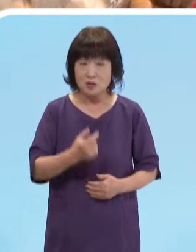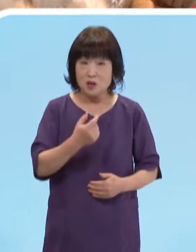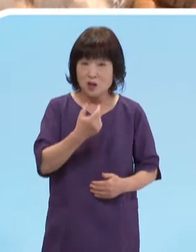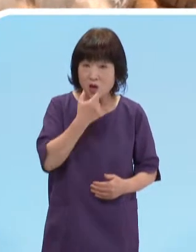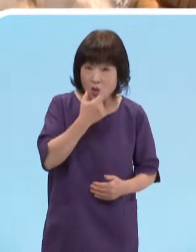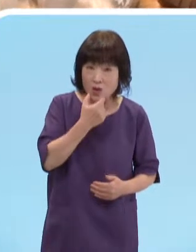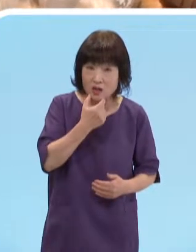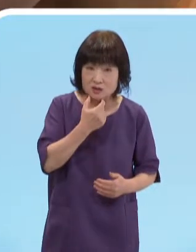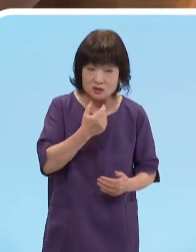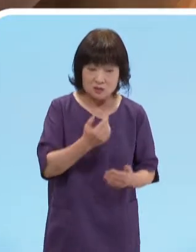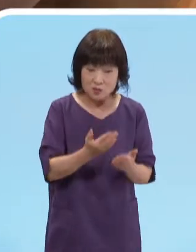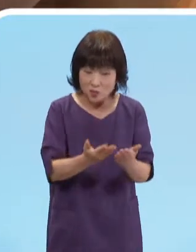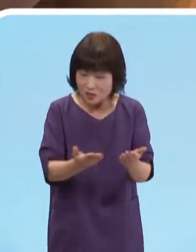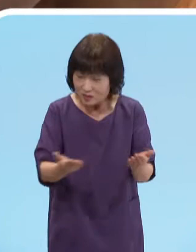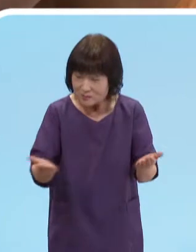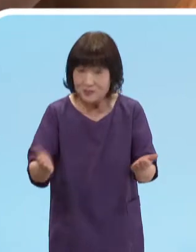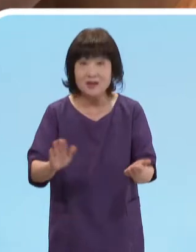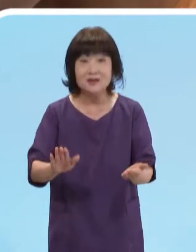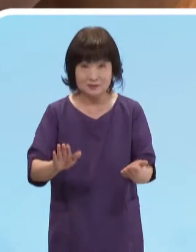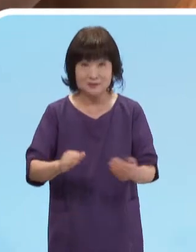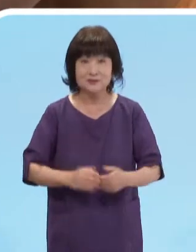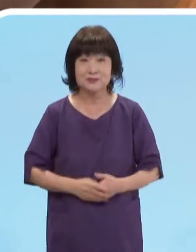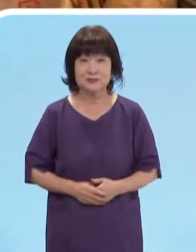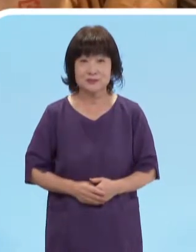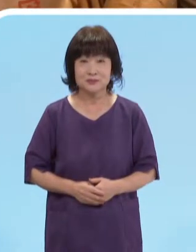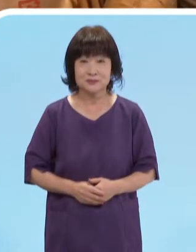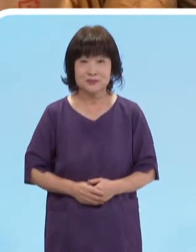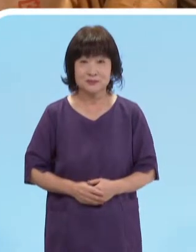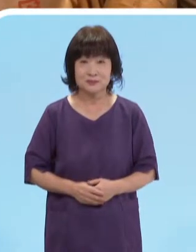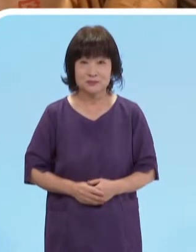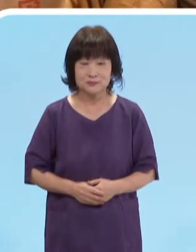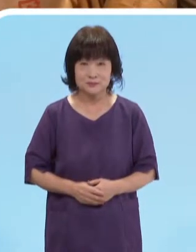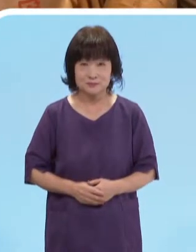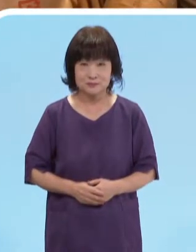さんの焼き菓子も並んでいますね。